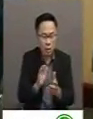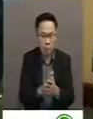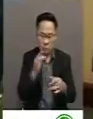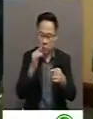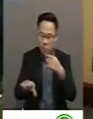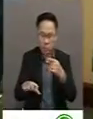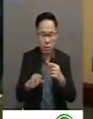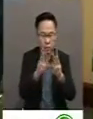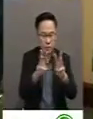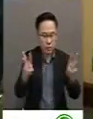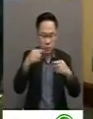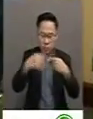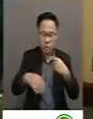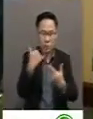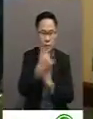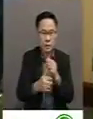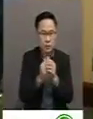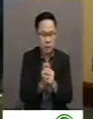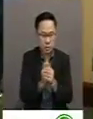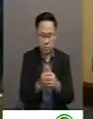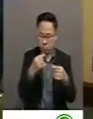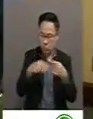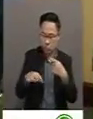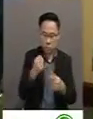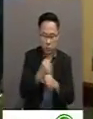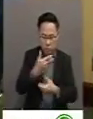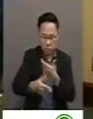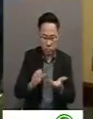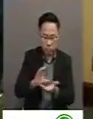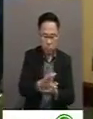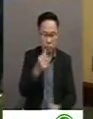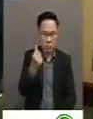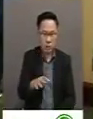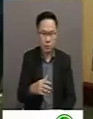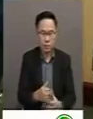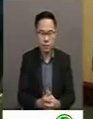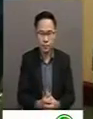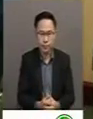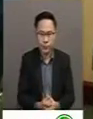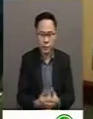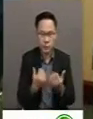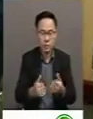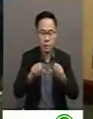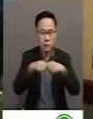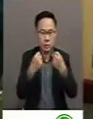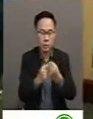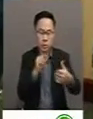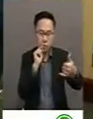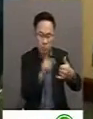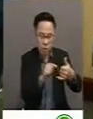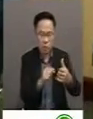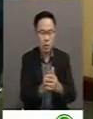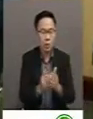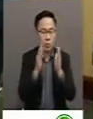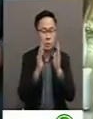ไม่ตรงกับข้อมูลในเว็บไซต์ในประเทศจีนจึงไม่ตกลงที่จะทำธุรกิจด้วย หลังจากนั้นนะคะทางสมาคมก็แจ้งข้อกล่าวหานายโม